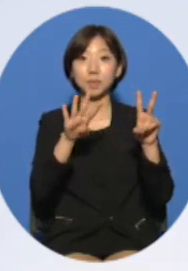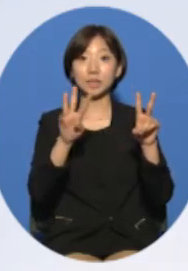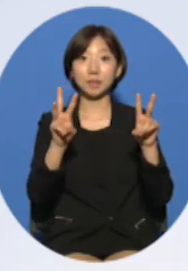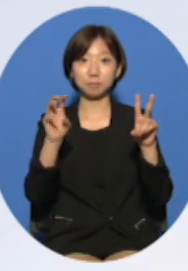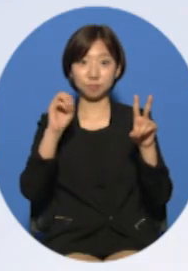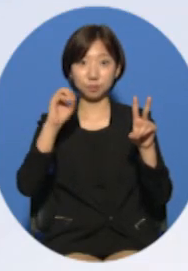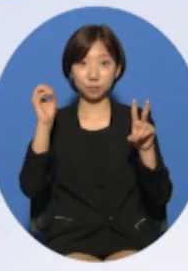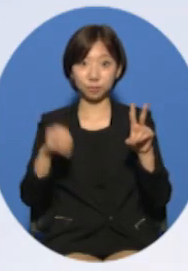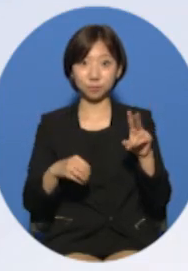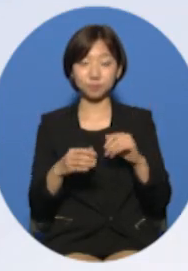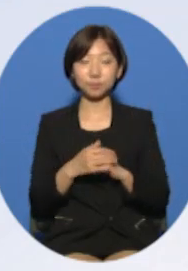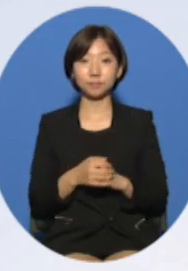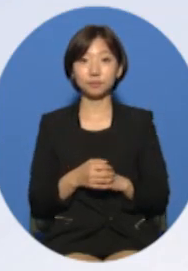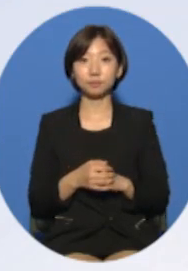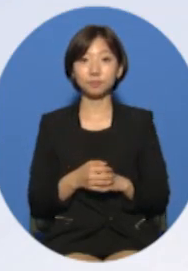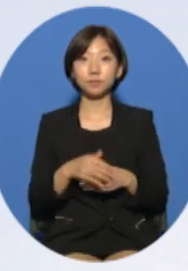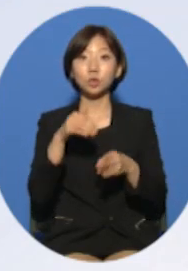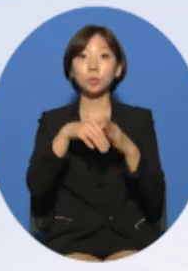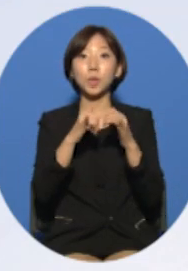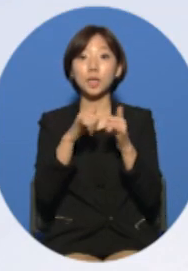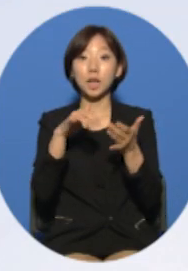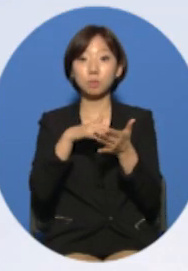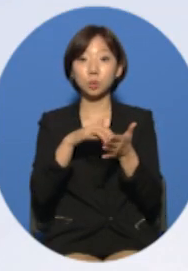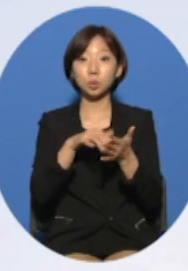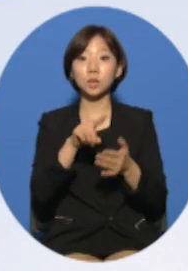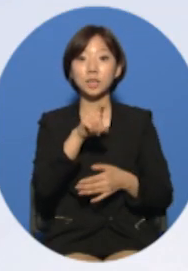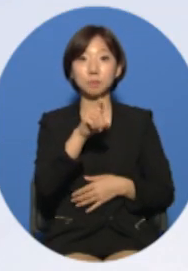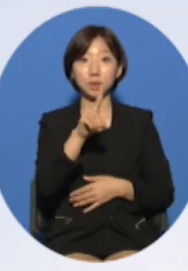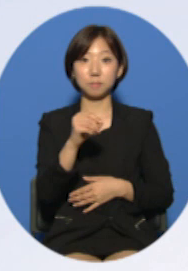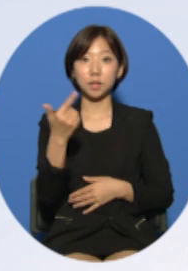22.43% 투표율 기록했고요. 투표자 수는